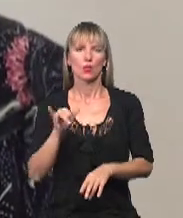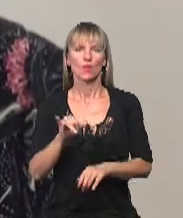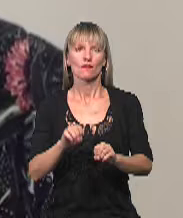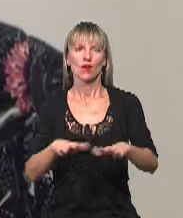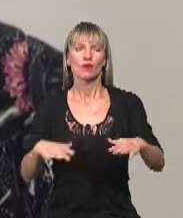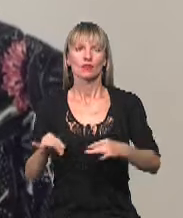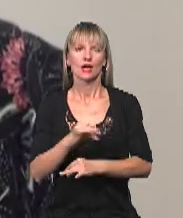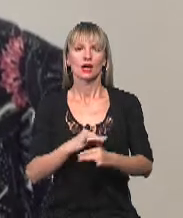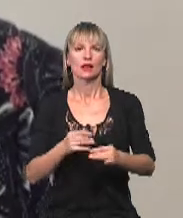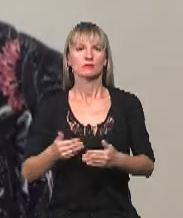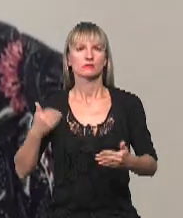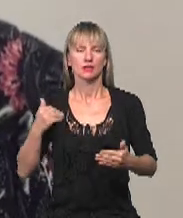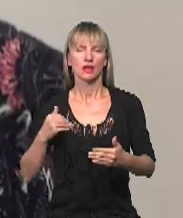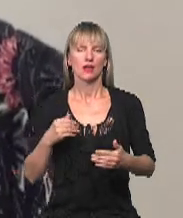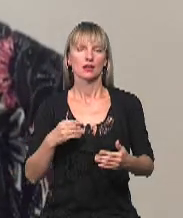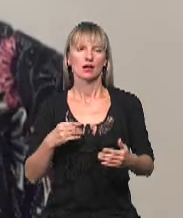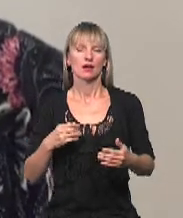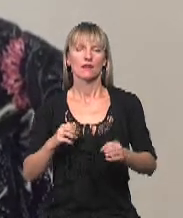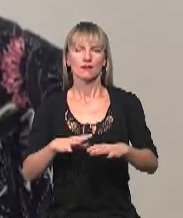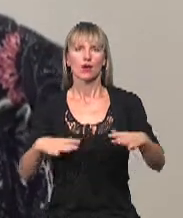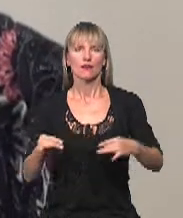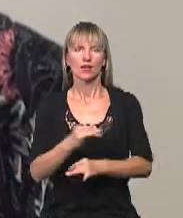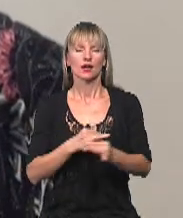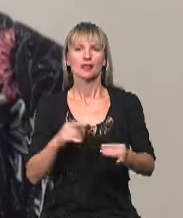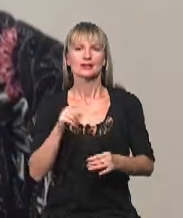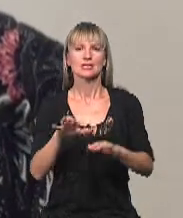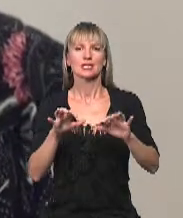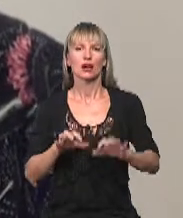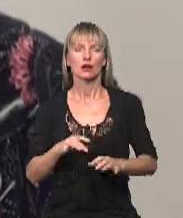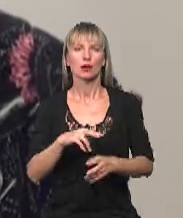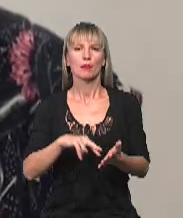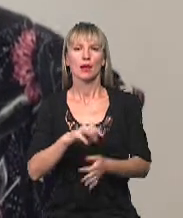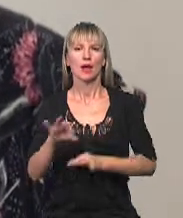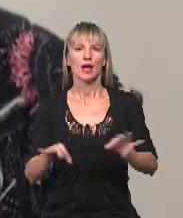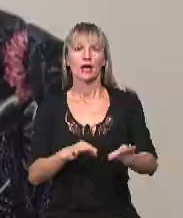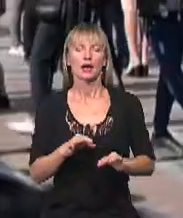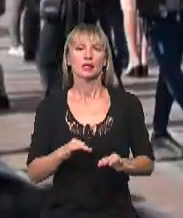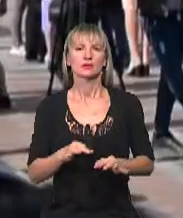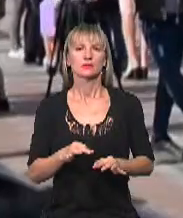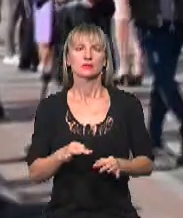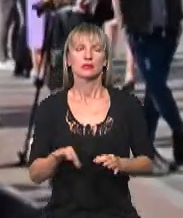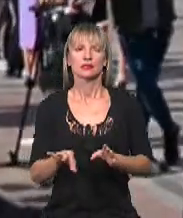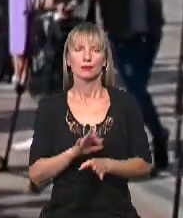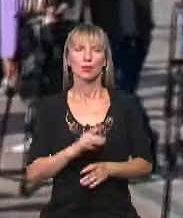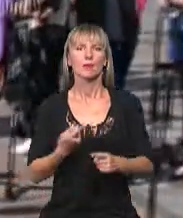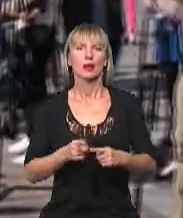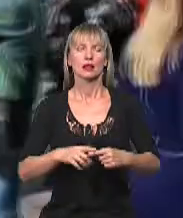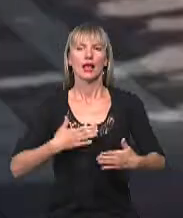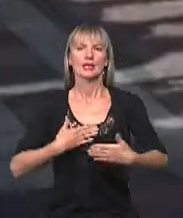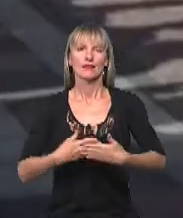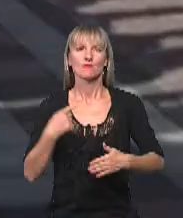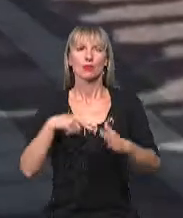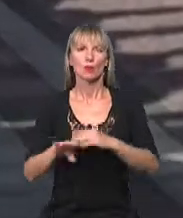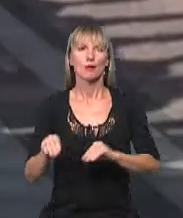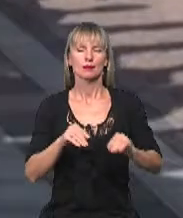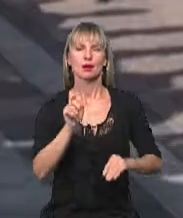за регламентом ті законопроекти, які не були розглянуті в першому читанні, знімаються з розгляду. Тому активісти і внутрішньопереміщені